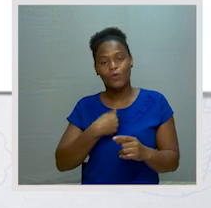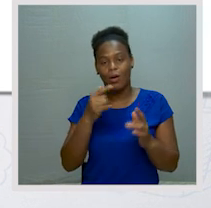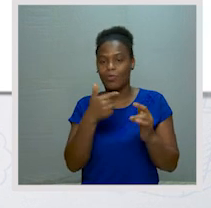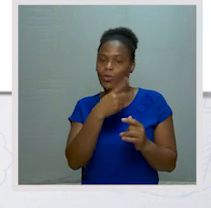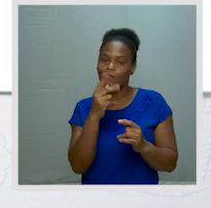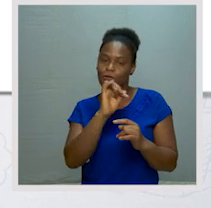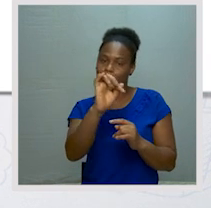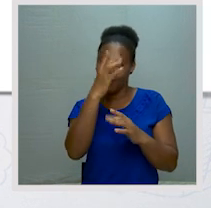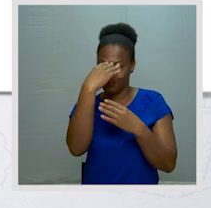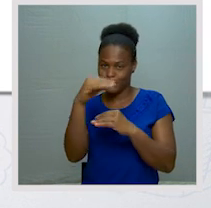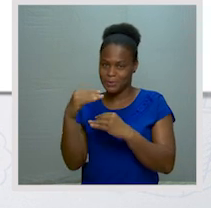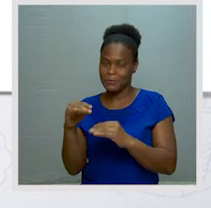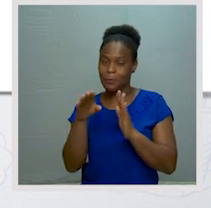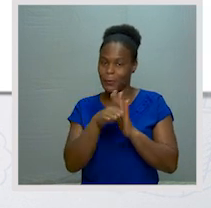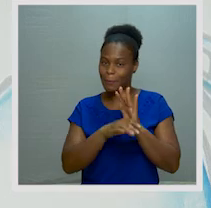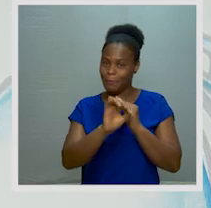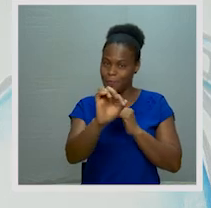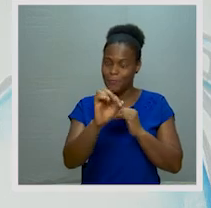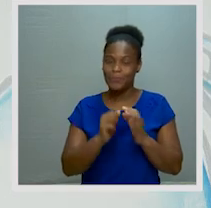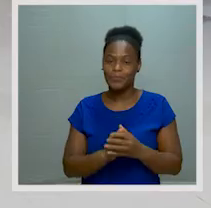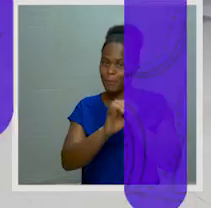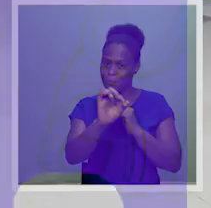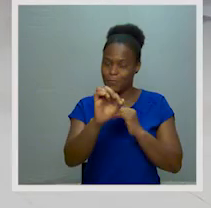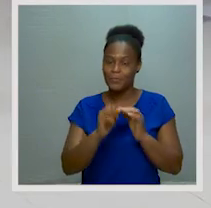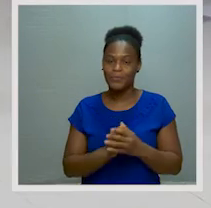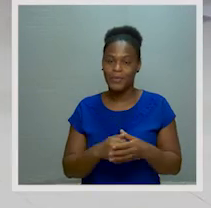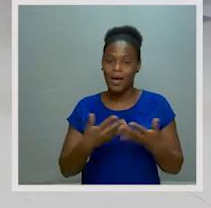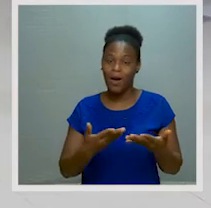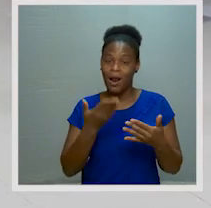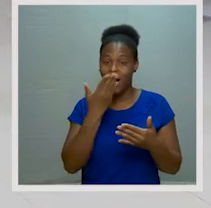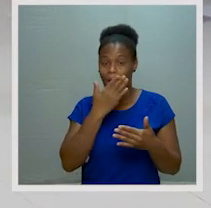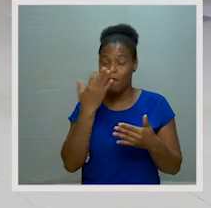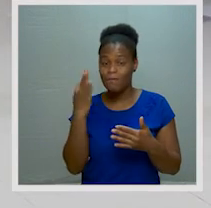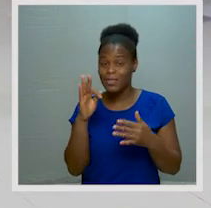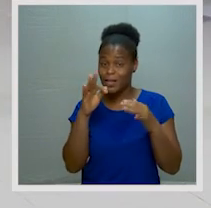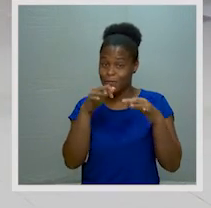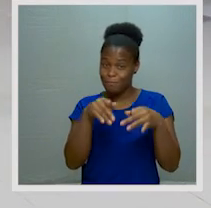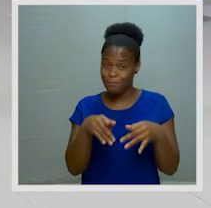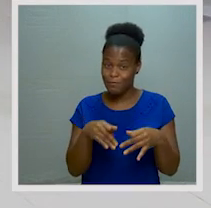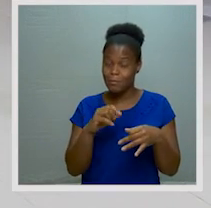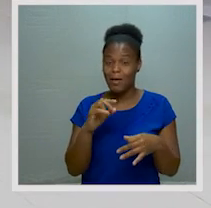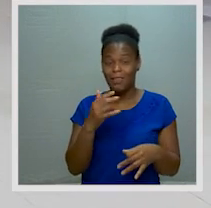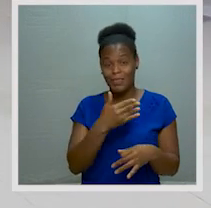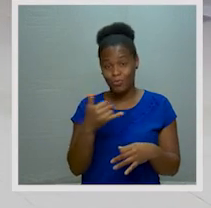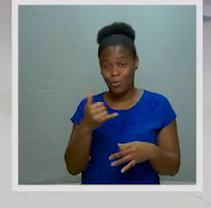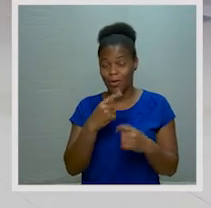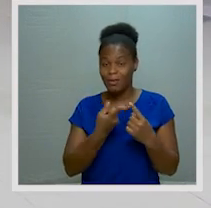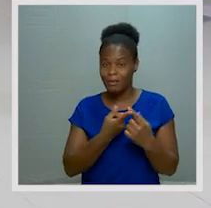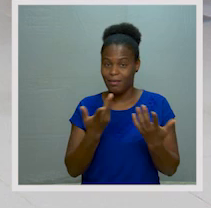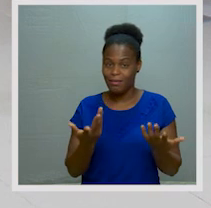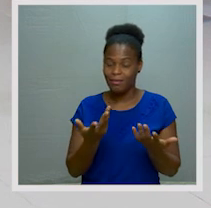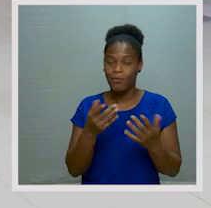propre chaîne éducative. On arrive à la fin de notre cours du français pour le